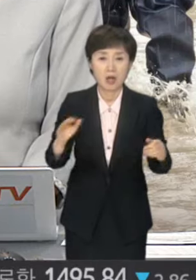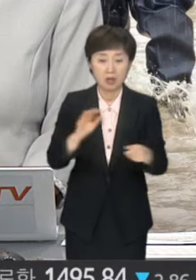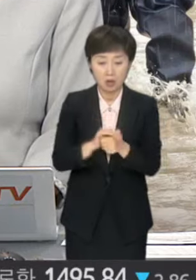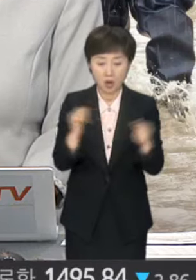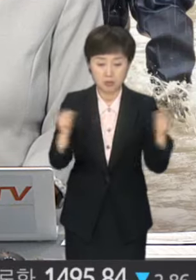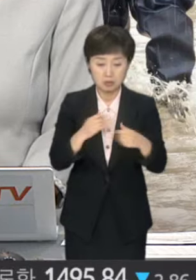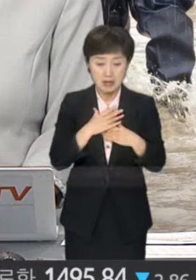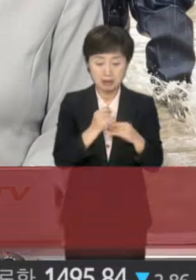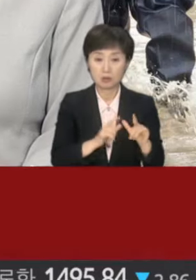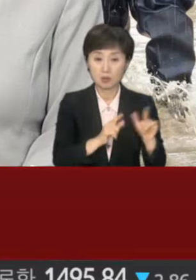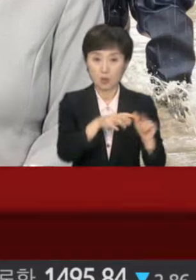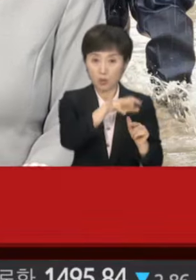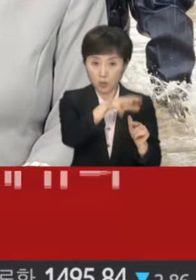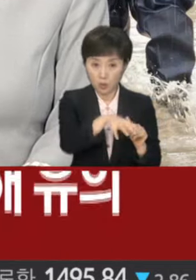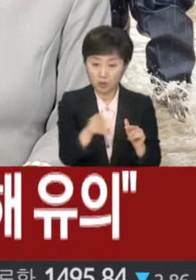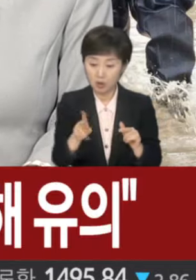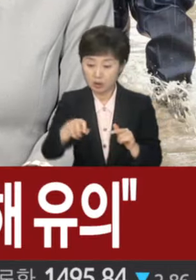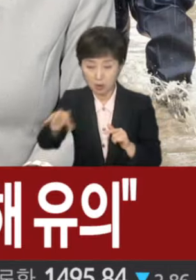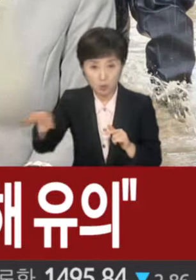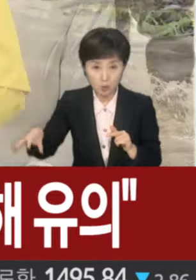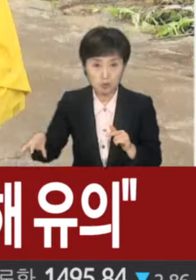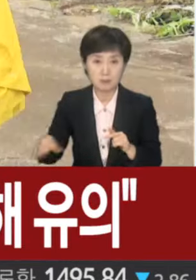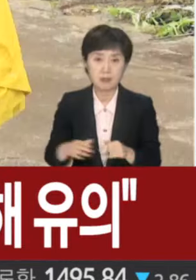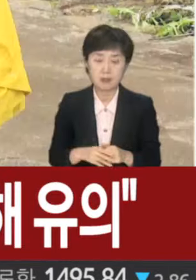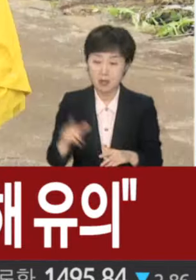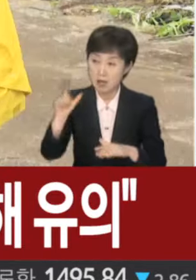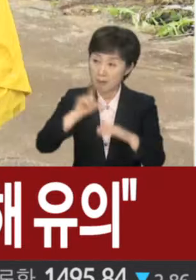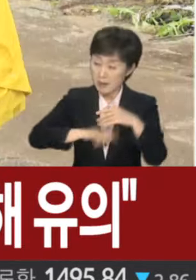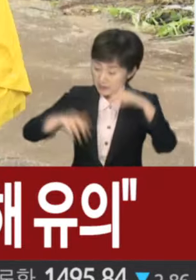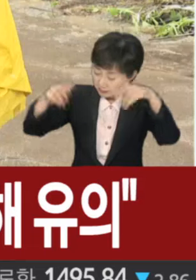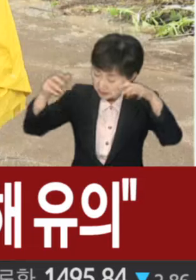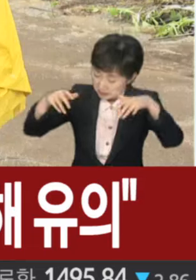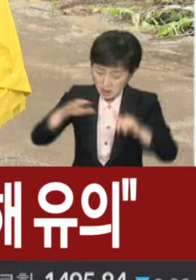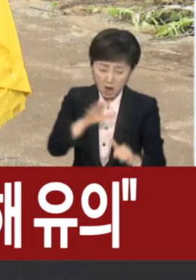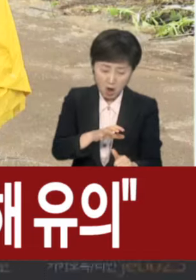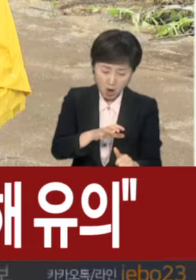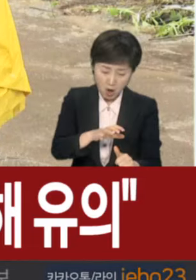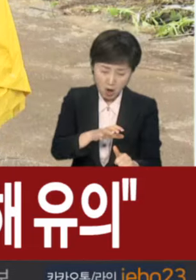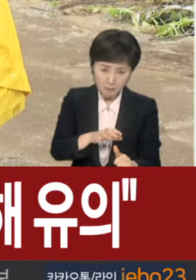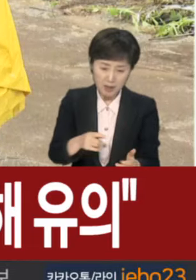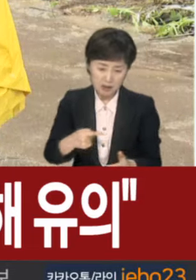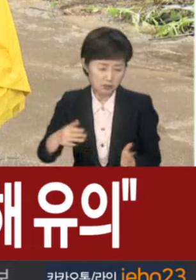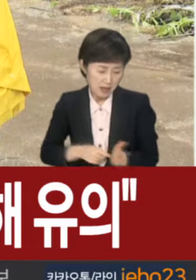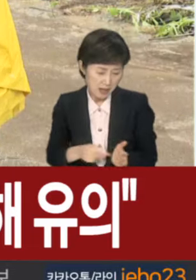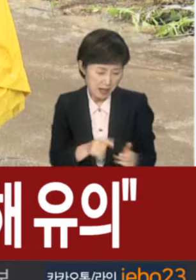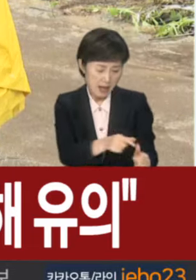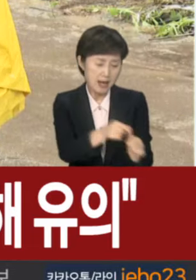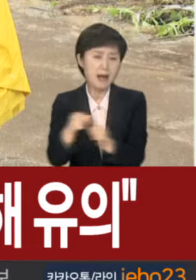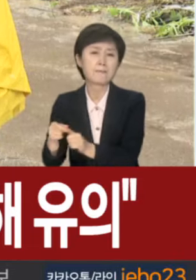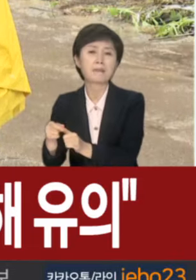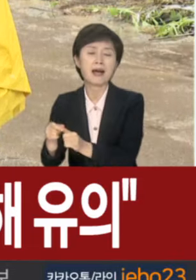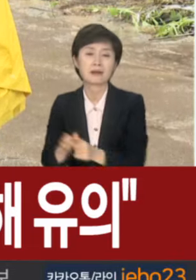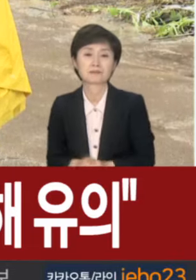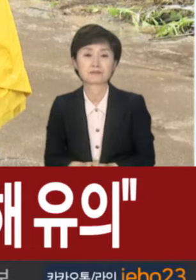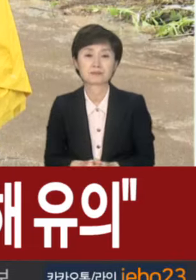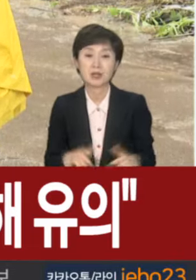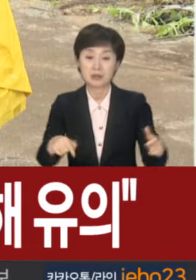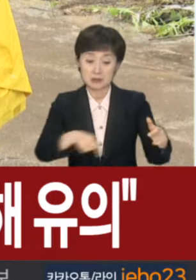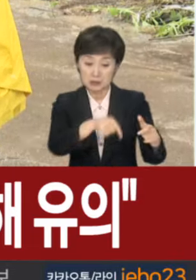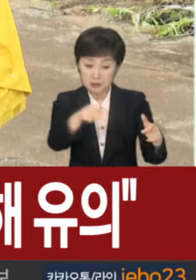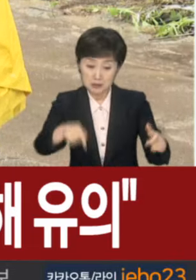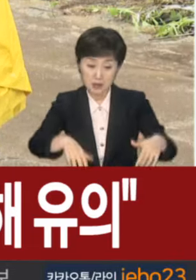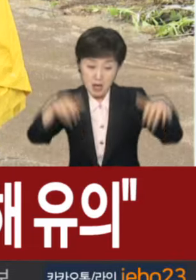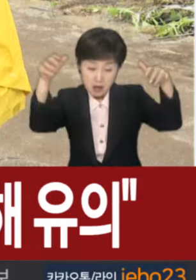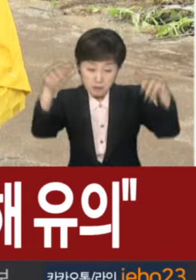경북 안동시와 경양군 등의 일부 마을 주민들이 밤사이 퍼부은 비에 고립됐다가 소방당국에 구조가 됐습니다. 해당 지역에는 올해 처음으로